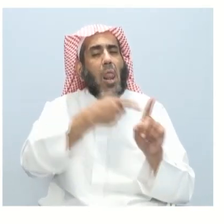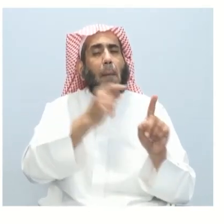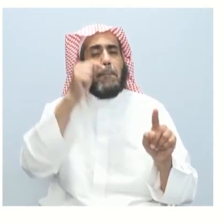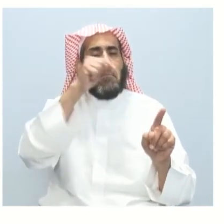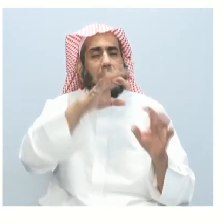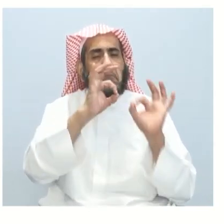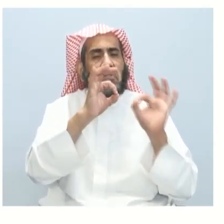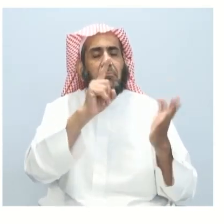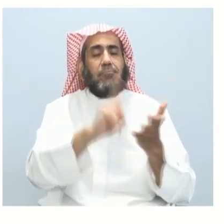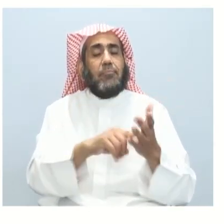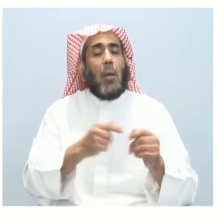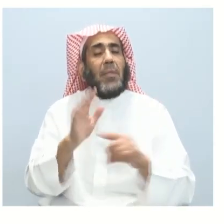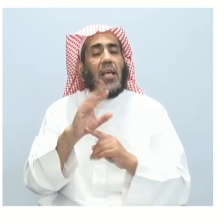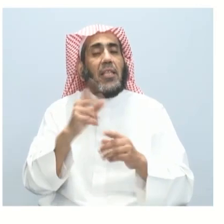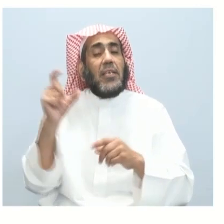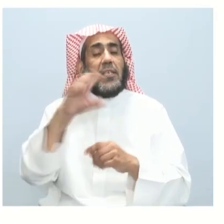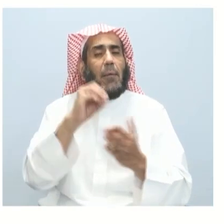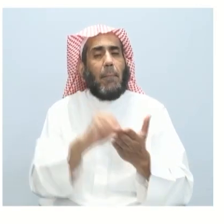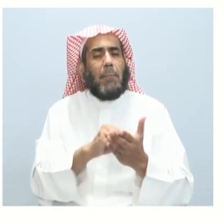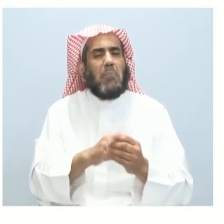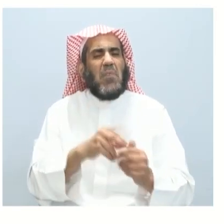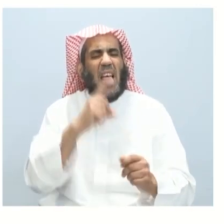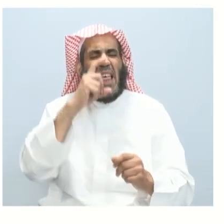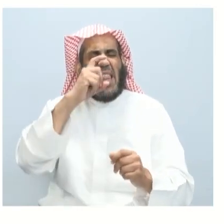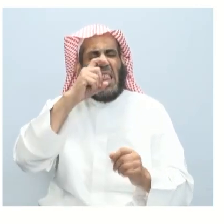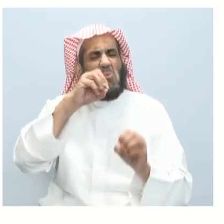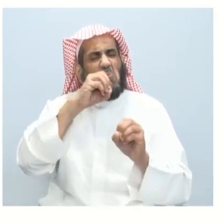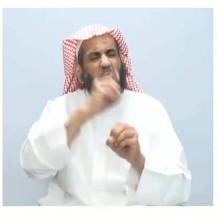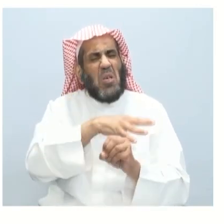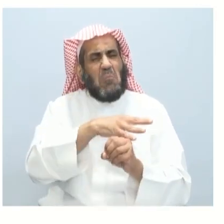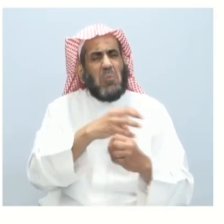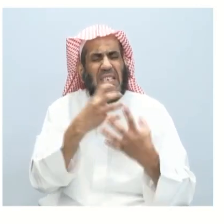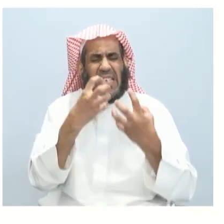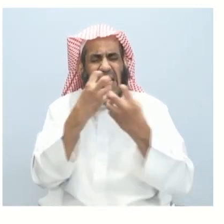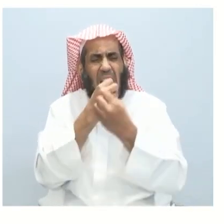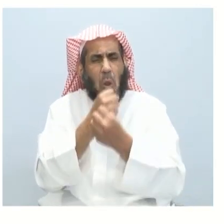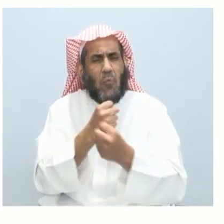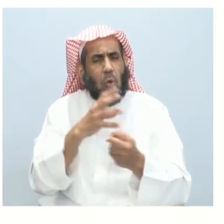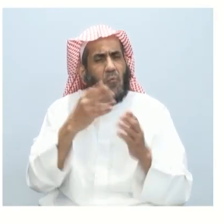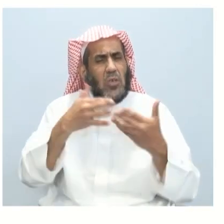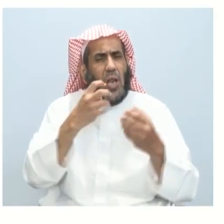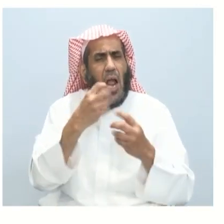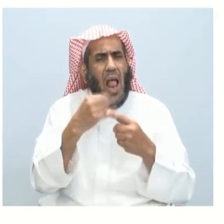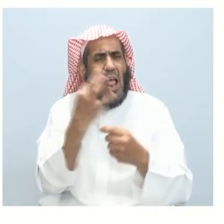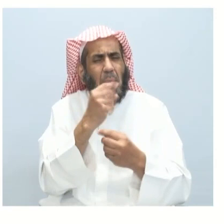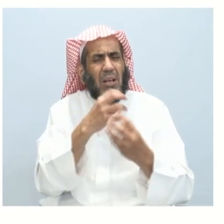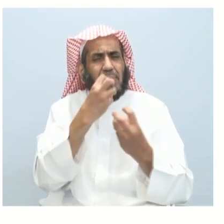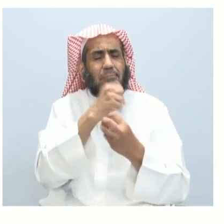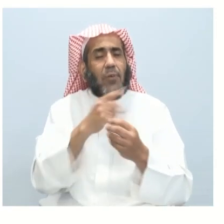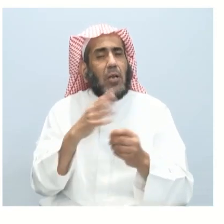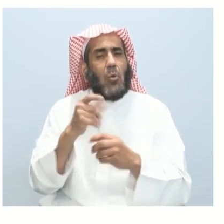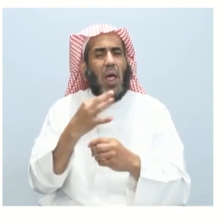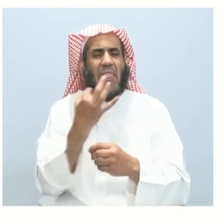ايضا من تاثير الاسلام في النقد ض ذم التكلف والتقعر والتوجيه النبوي يشمل كل الادباء قد كره الرسول صلى الله عليه وسلم